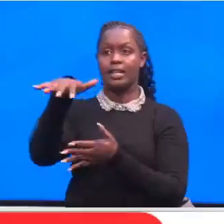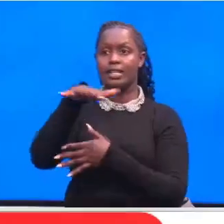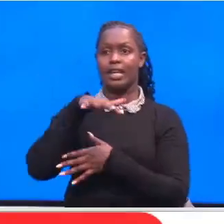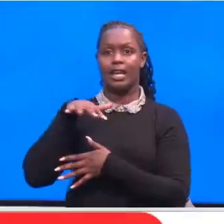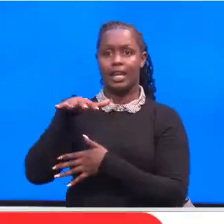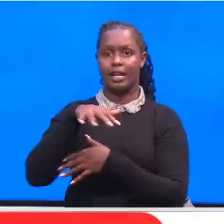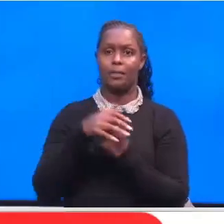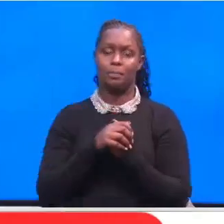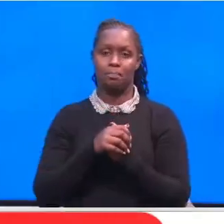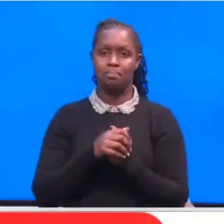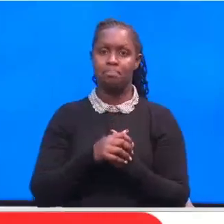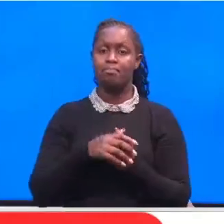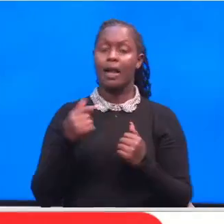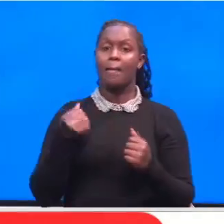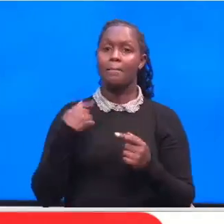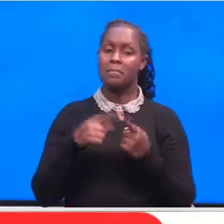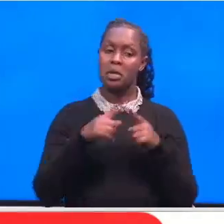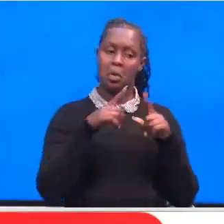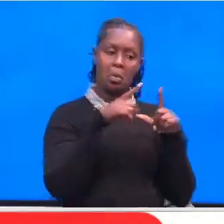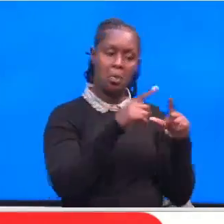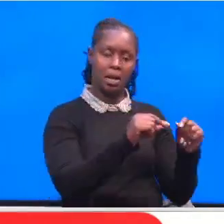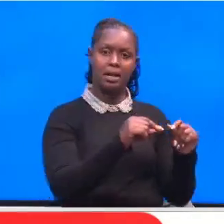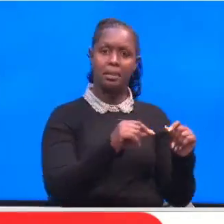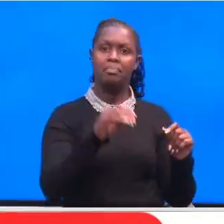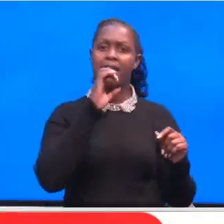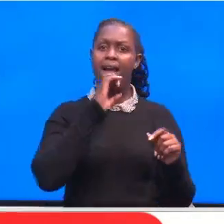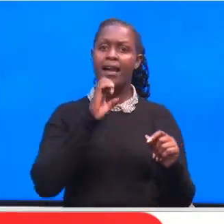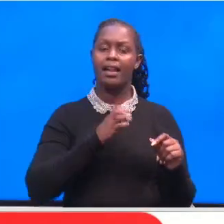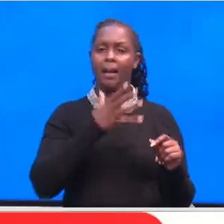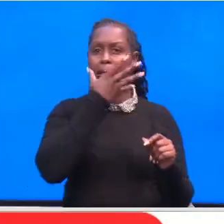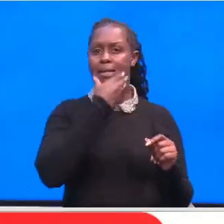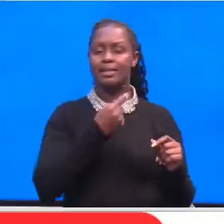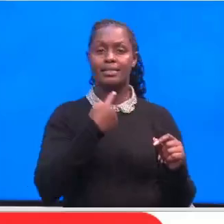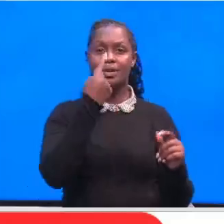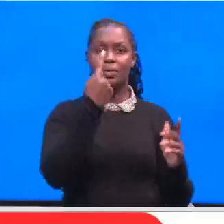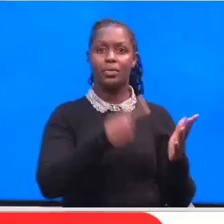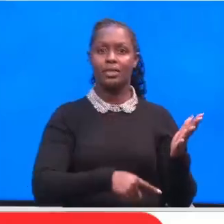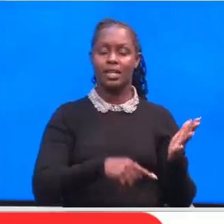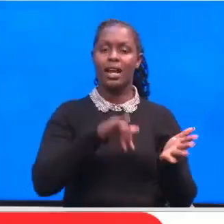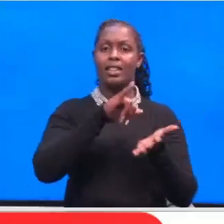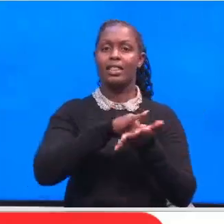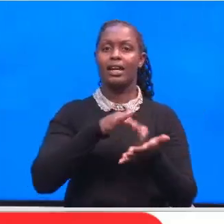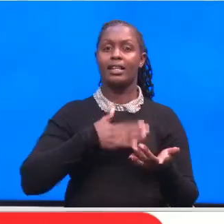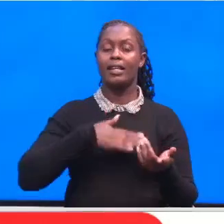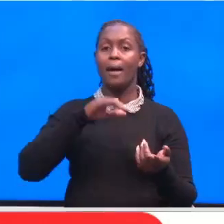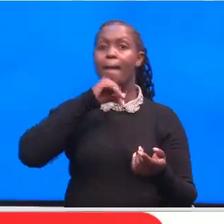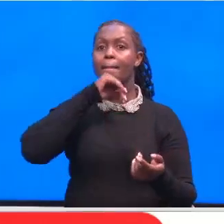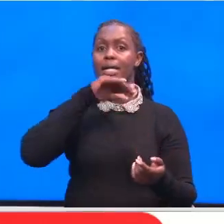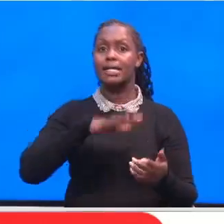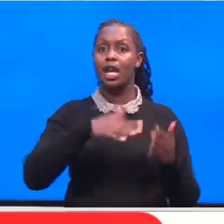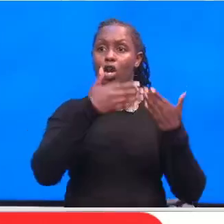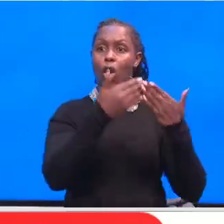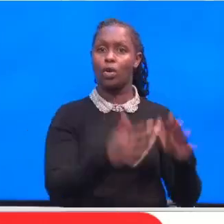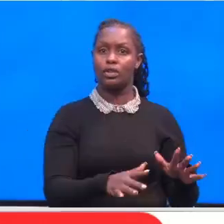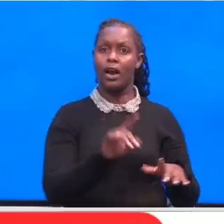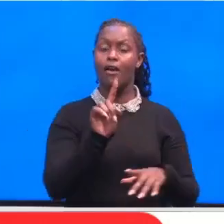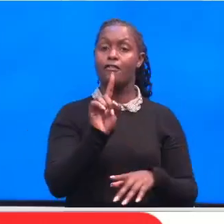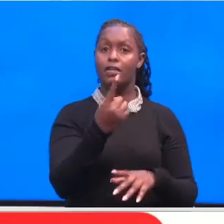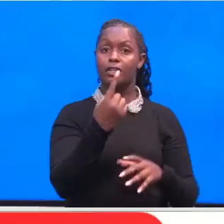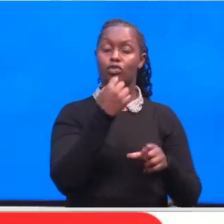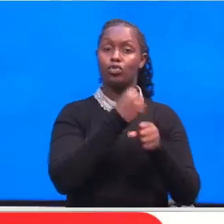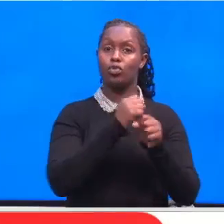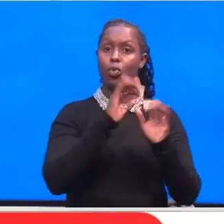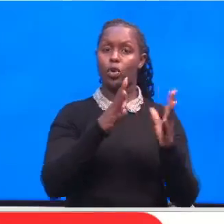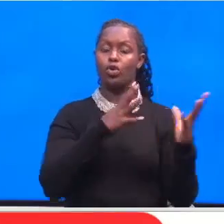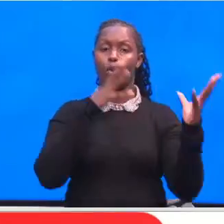kwa mzee wangu wa mtaa, nikaenda nikamuelezea mtoto alipotea. Akaniambia sitafute mtoto, nenda Mwanzo Jomvu